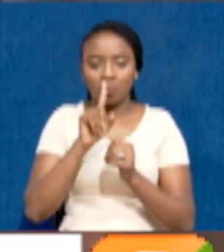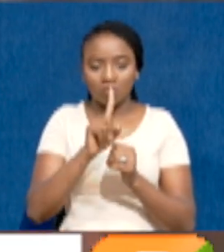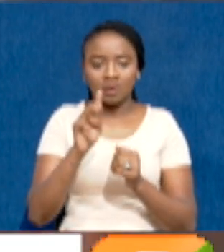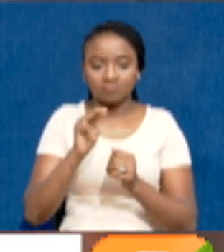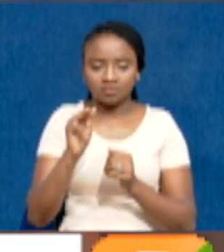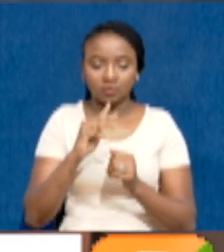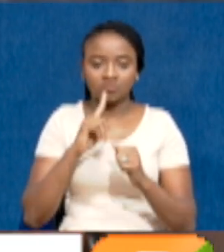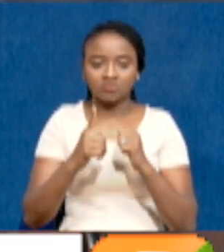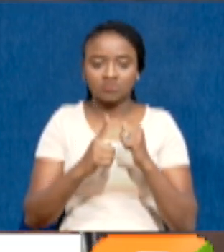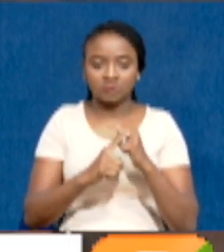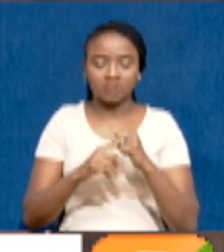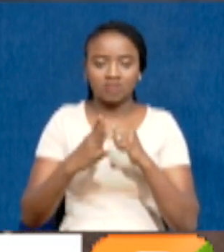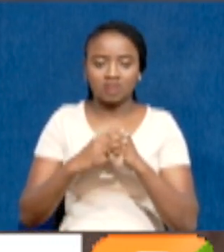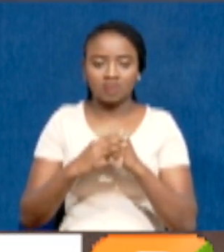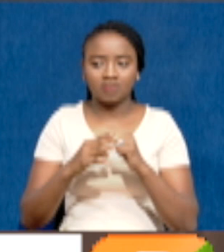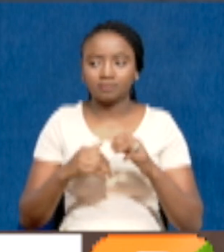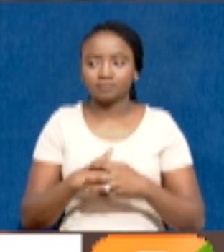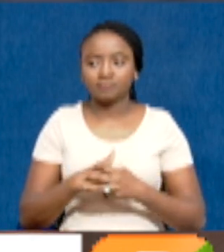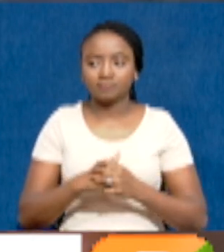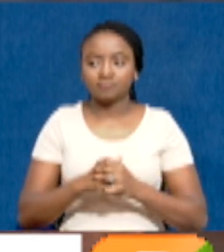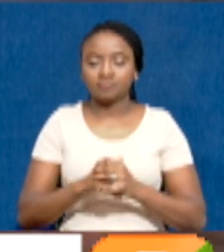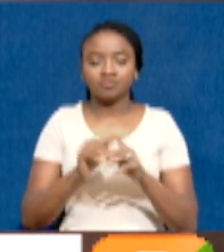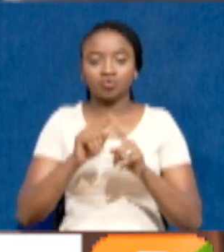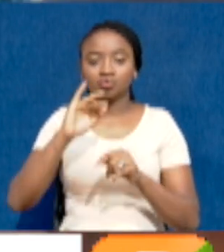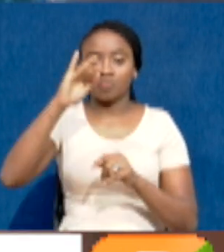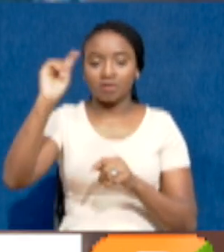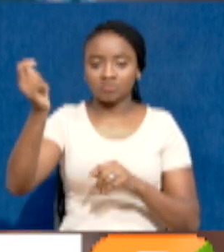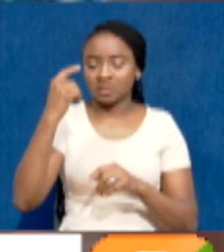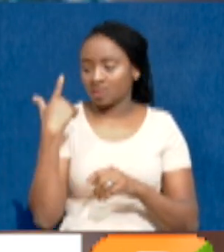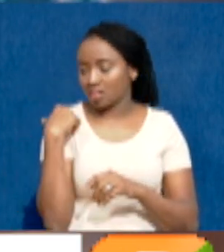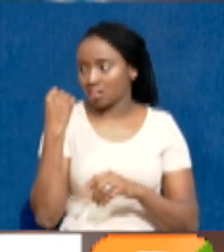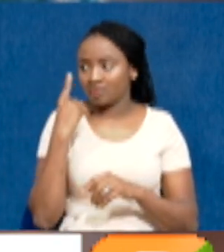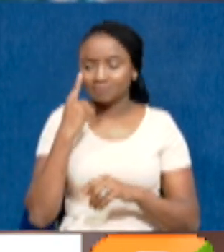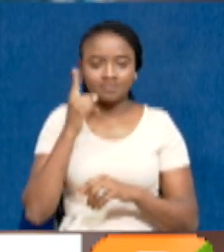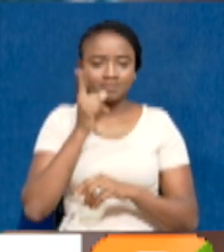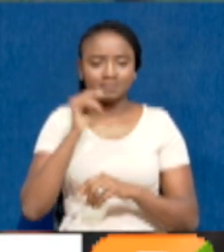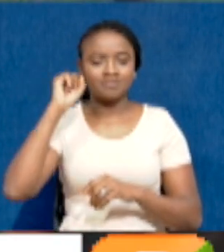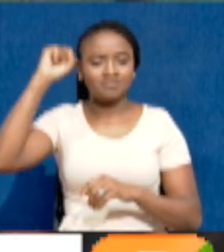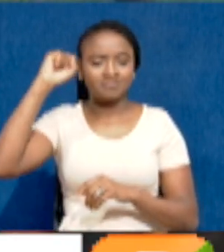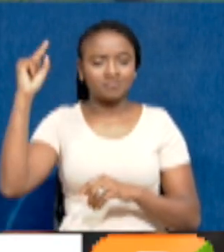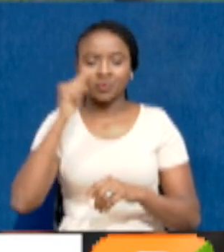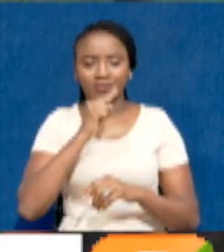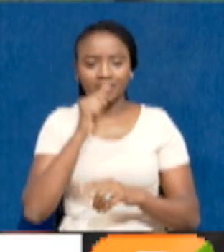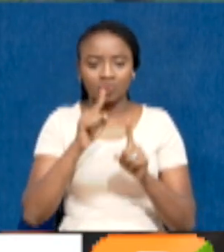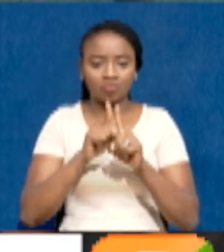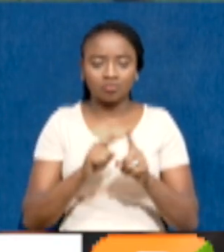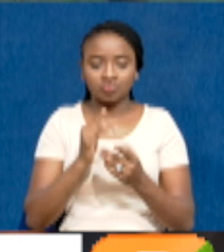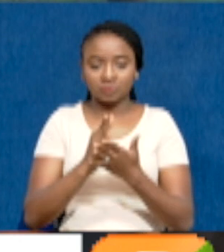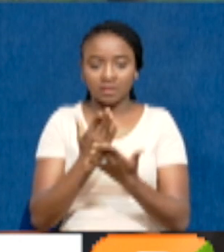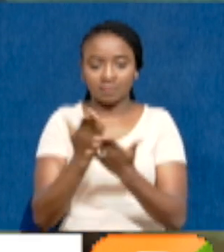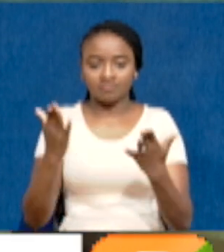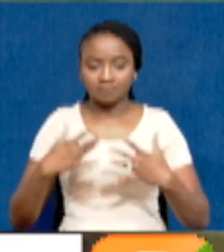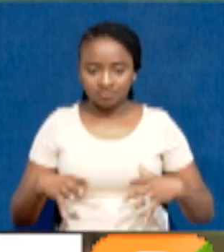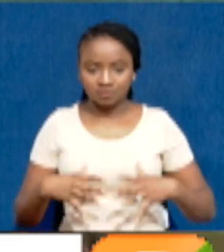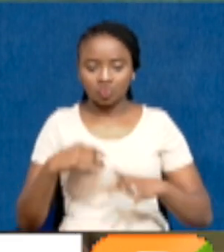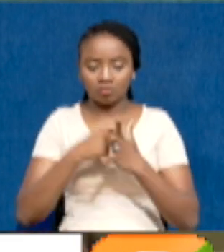1,069,842. Eneo la Mlima Kenya ambalo kwa wiki chache sasa limeshuhudia joto la kisiasa, huku baadhi ya wawaniaji